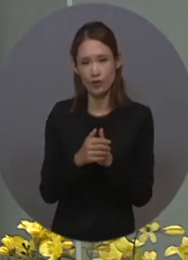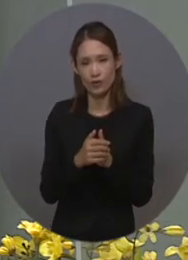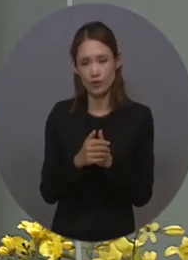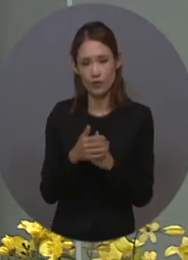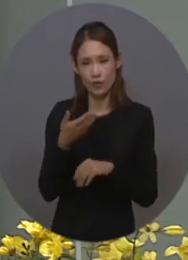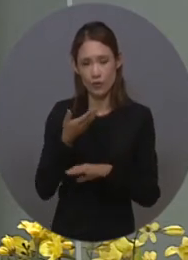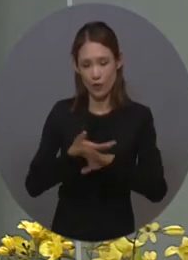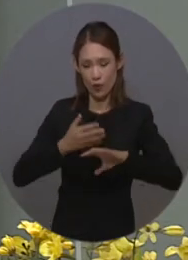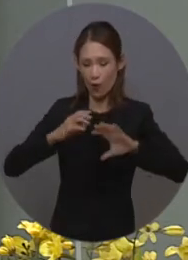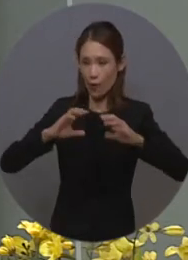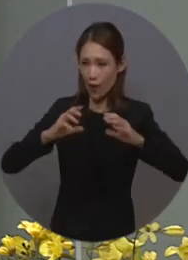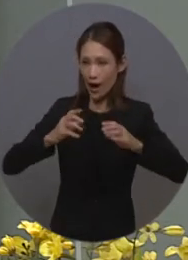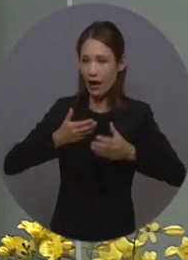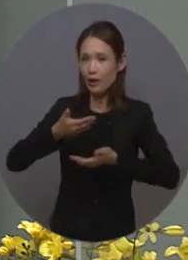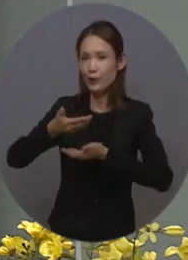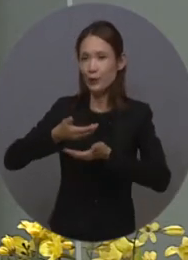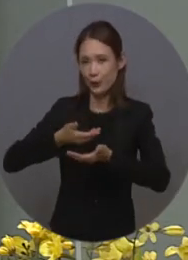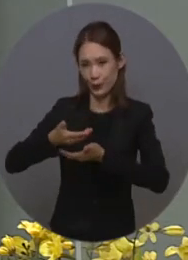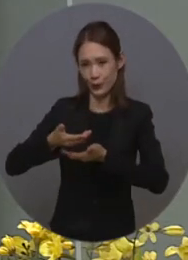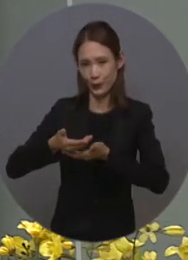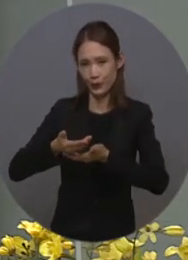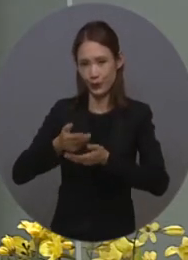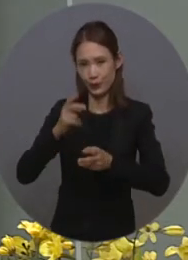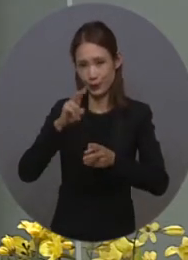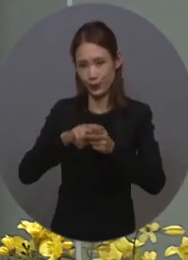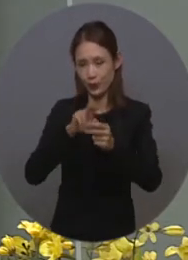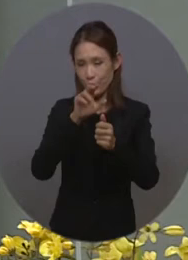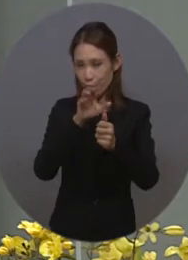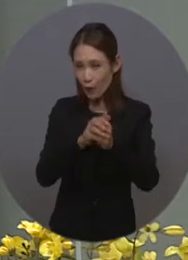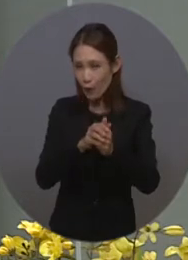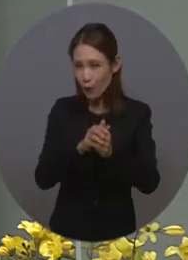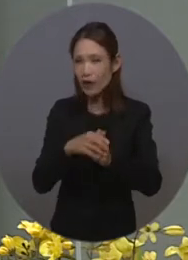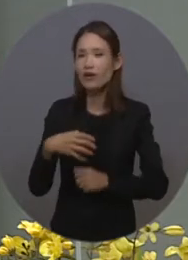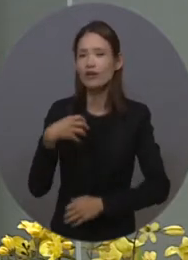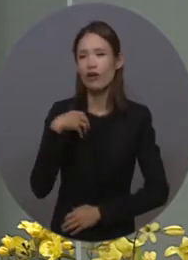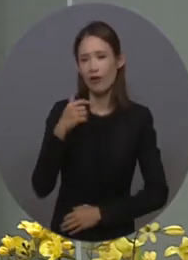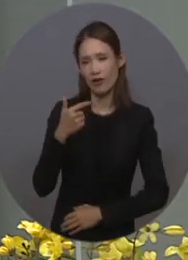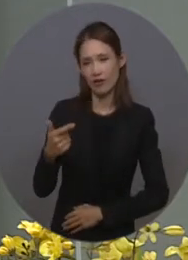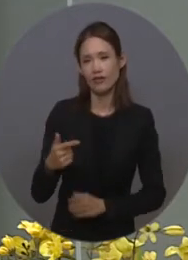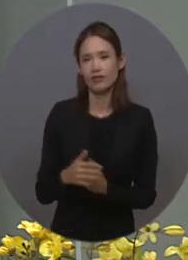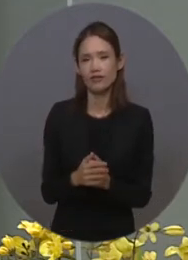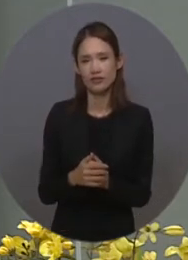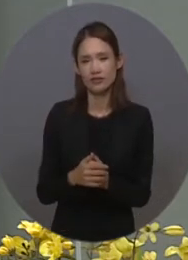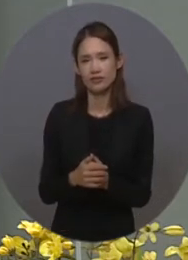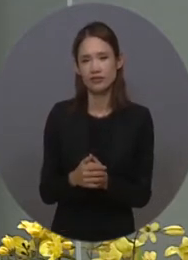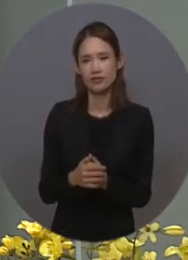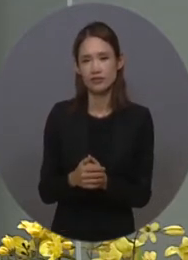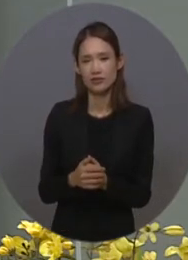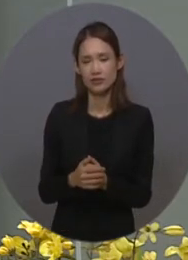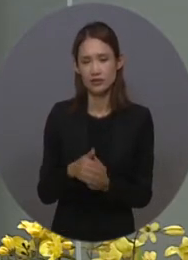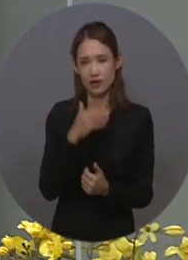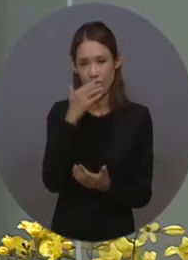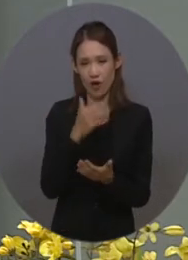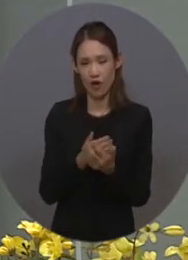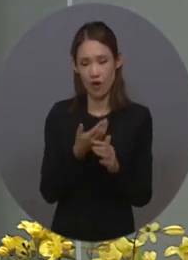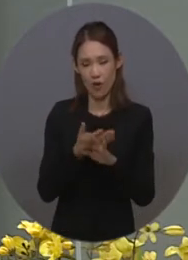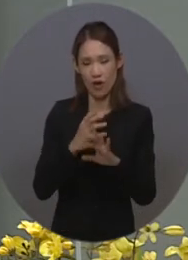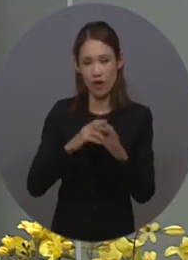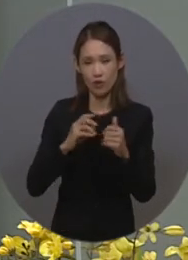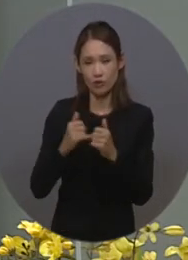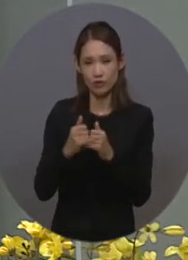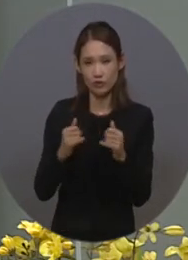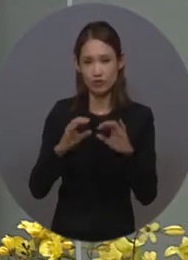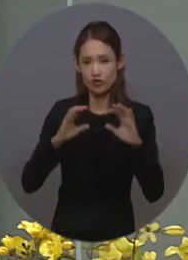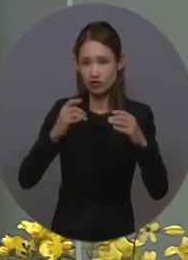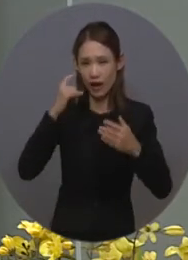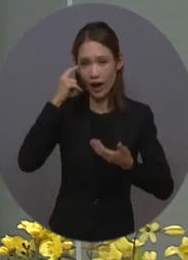정말 이게 외교 관료 역할을 톡톡히 하셨잖아요. 그리고 정상 외교분들하고 국가 가치에